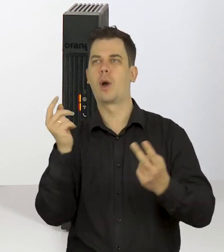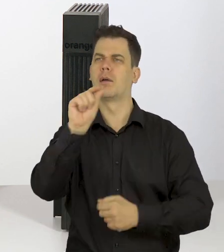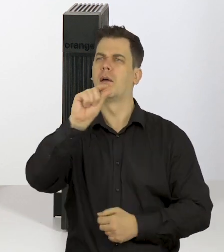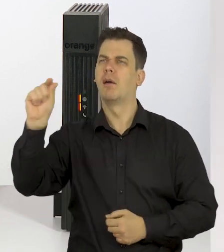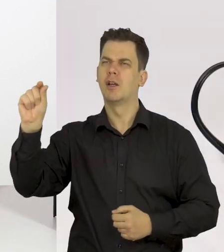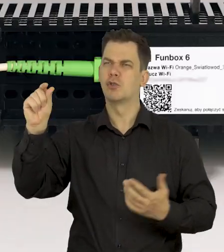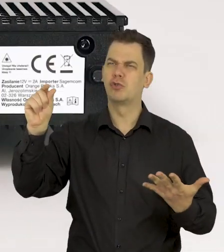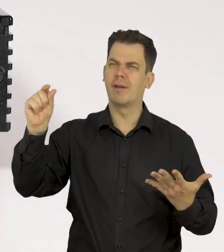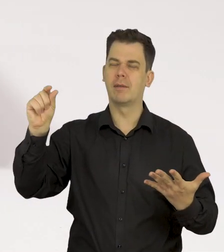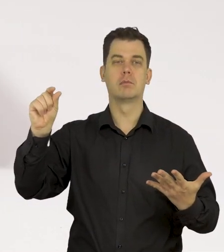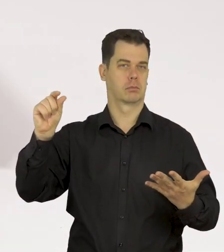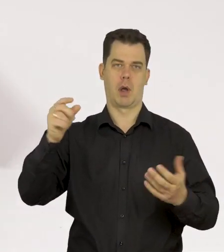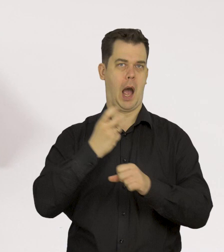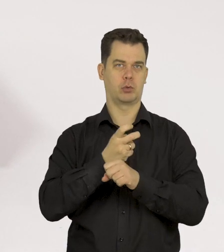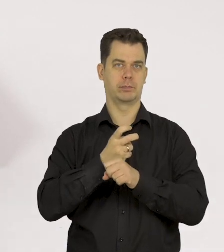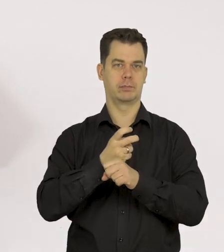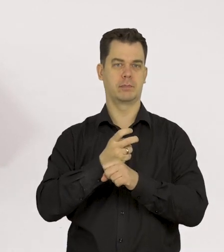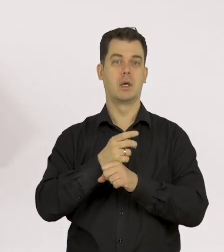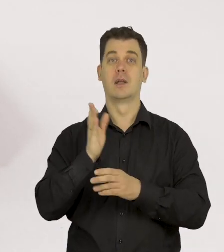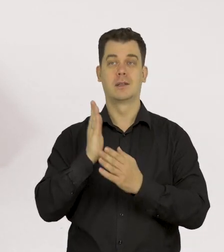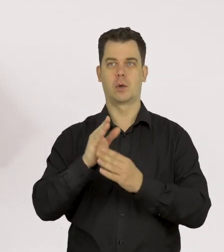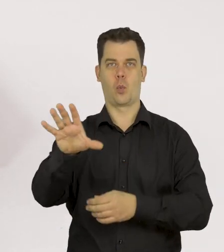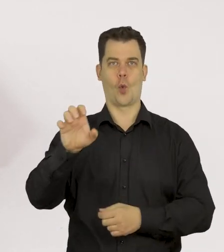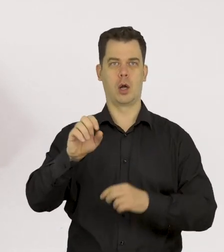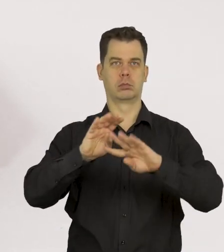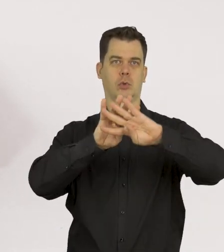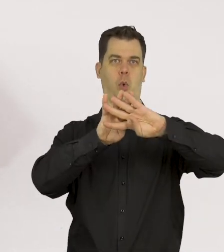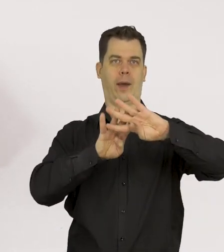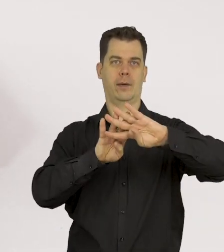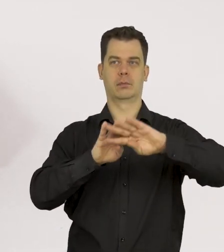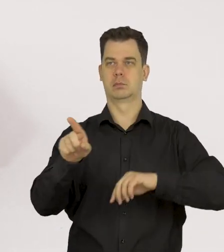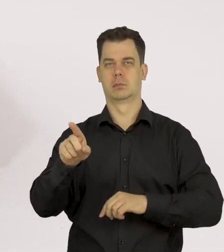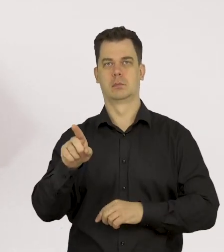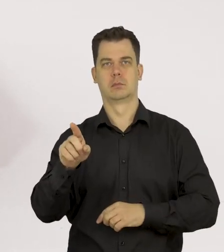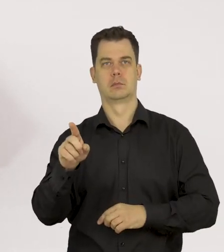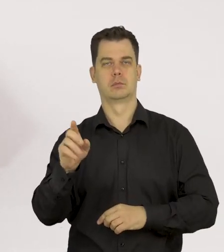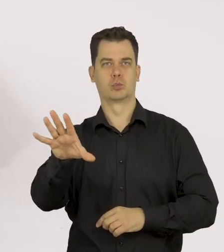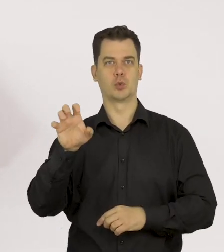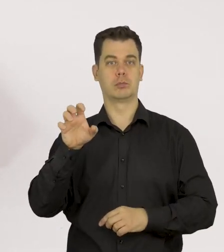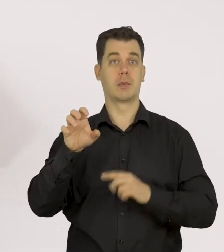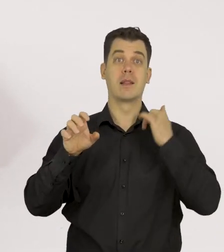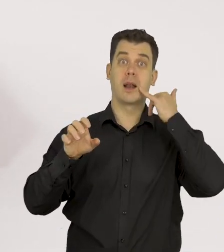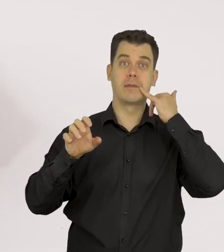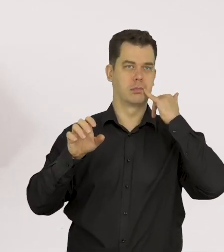i wpisywania hasła. W tym celu zeskanuj kod QR znajdujący się na naklejce, a telefon po